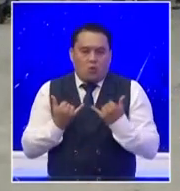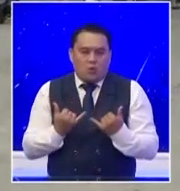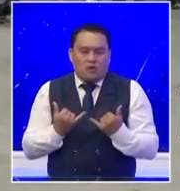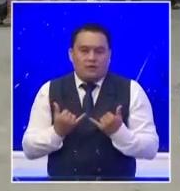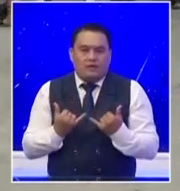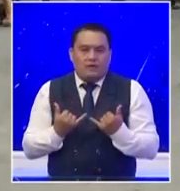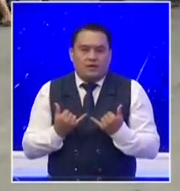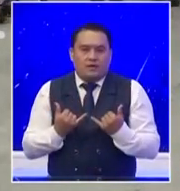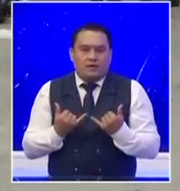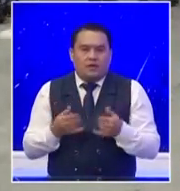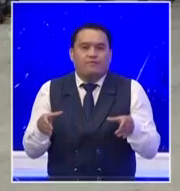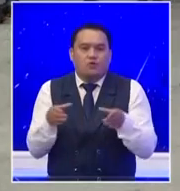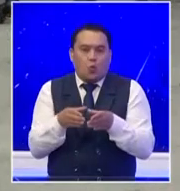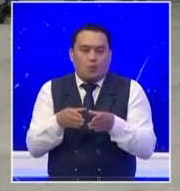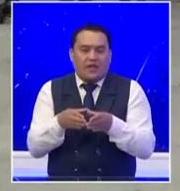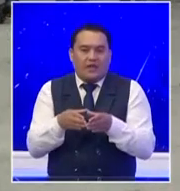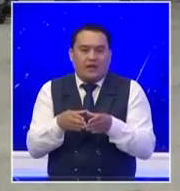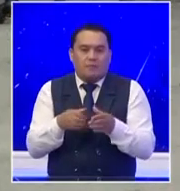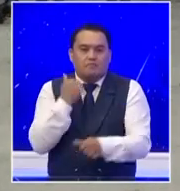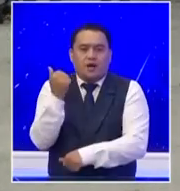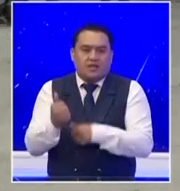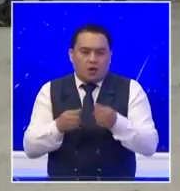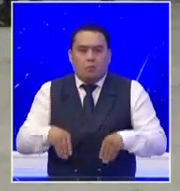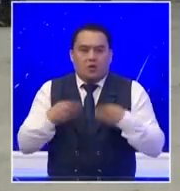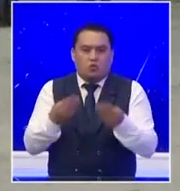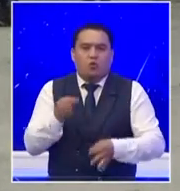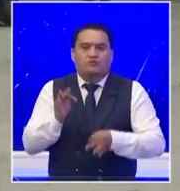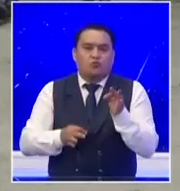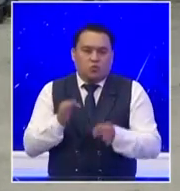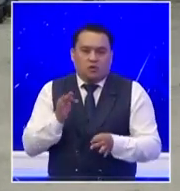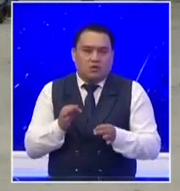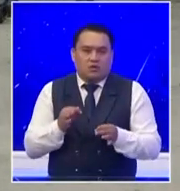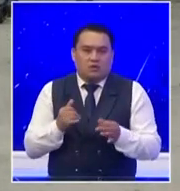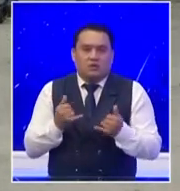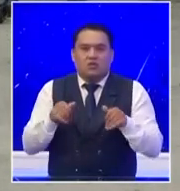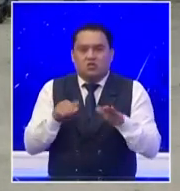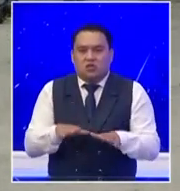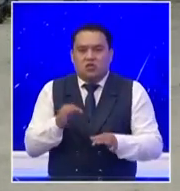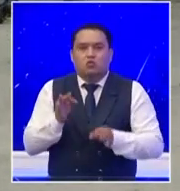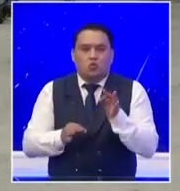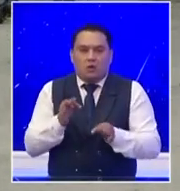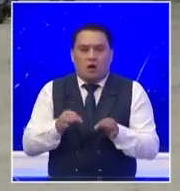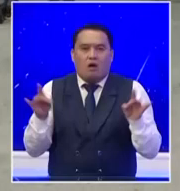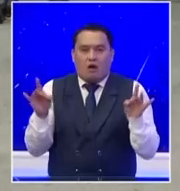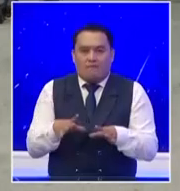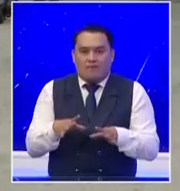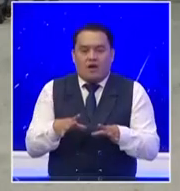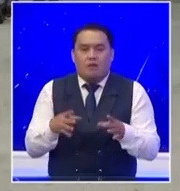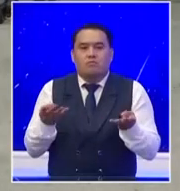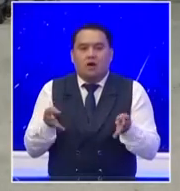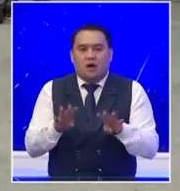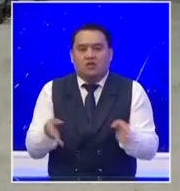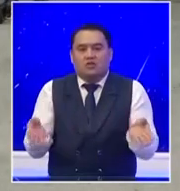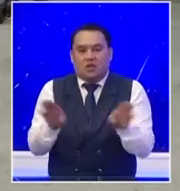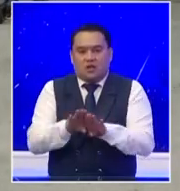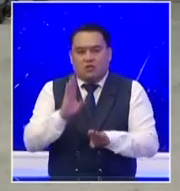в мониторинговой группе. И материалы передаются в суд. На основании решения суда это кафе, магазин шашлычный будет